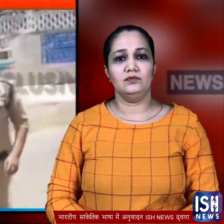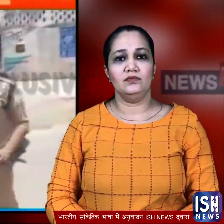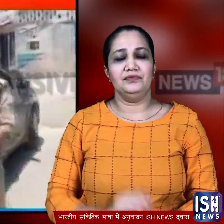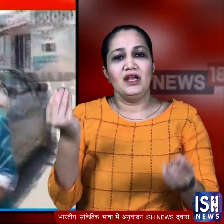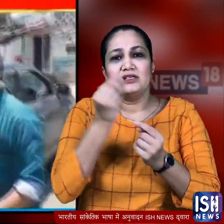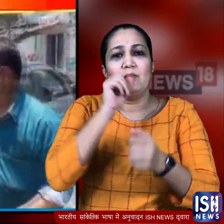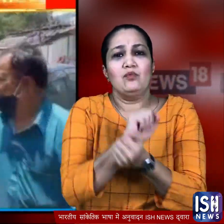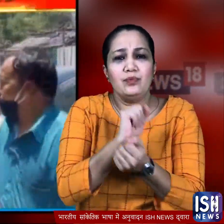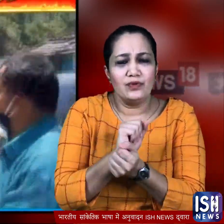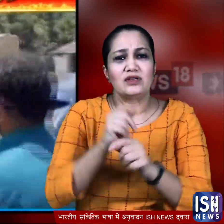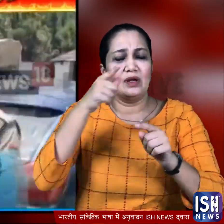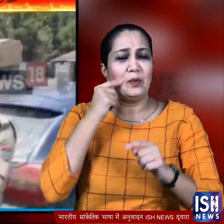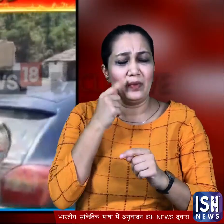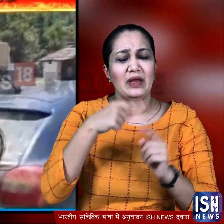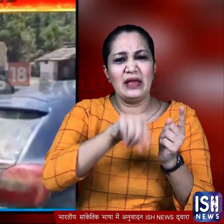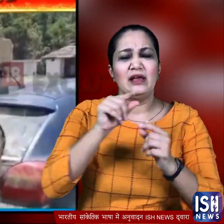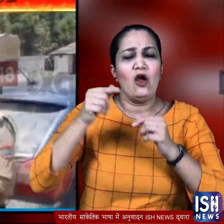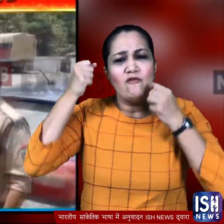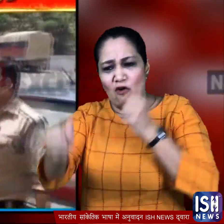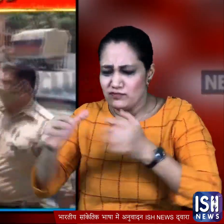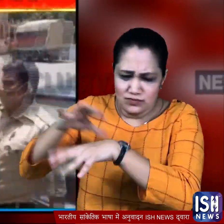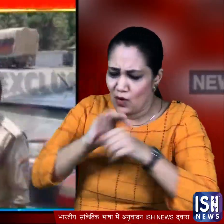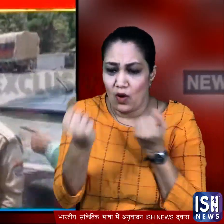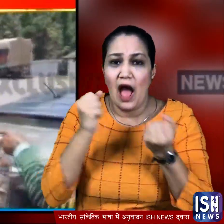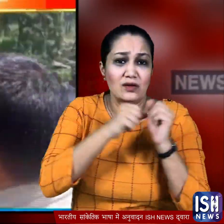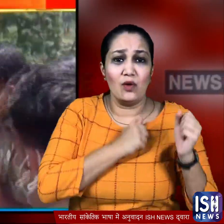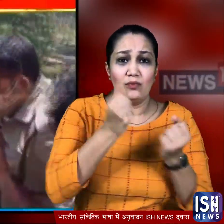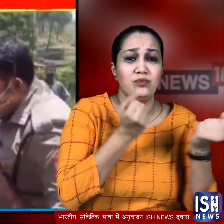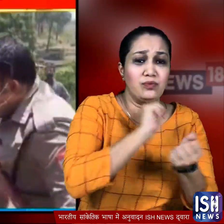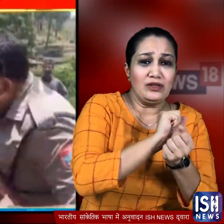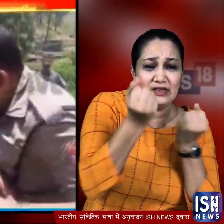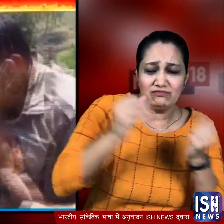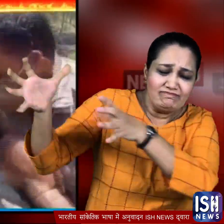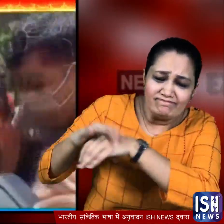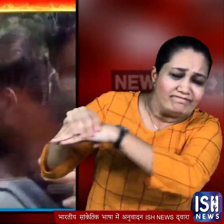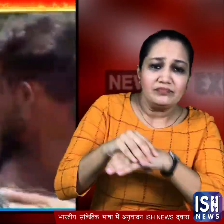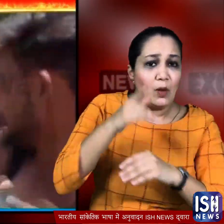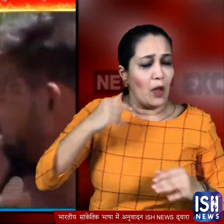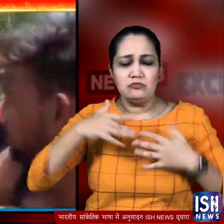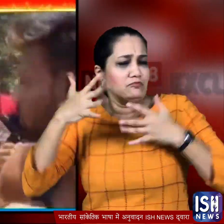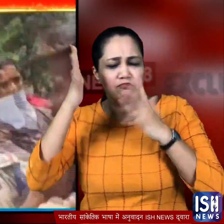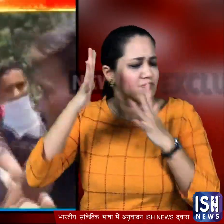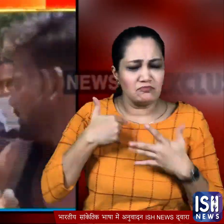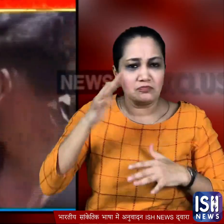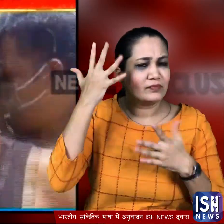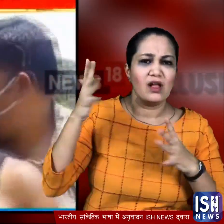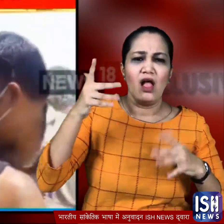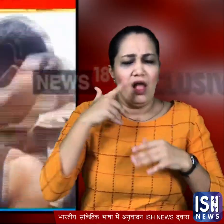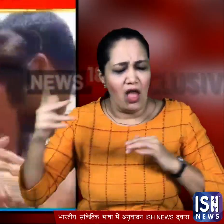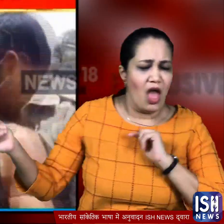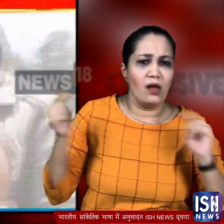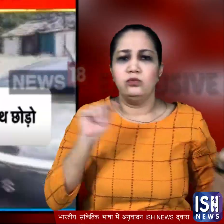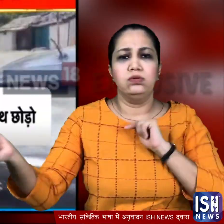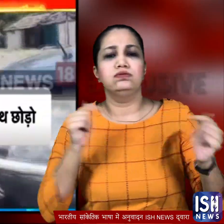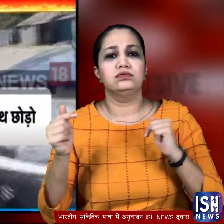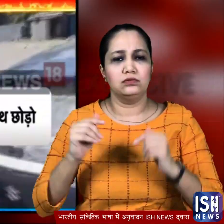जिसमें कुछ पुलिस वाले उस लड़के को जबरदस्ती अपनी गाड़ी में बैठाने की कोशिश करते दिखाई दिए, लेकिन वो उनकी बात नहीं मानने पर अड़ा रहा, जिसकी वजह से वहां हंगामा